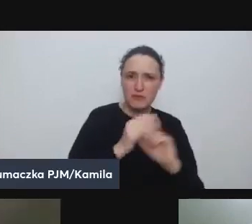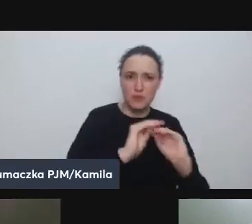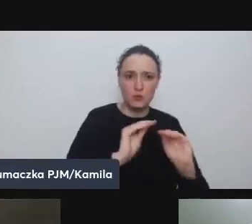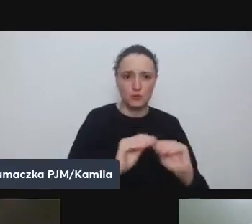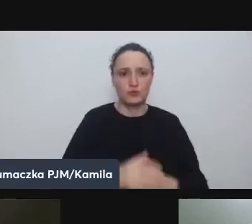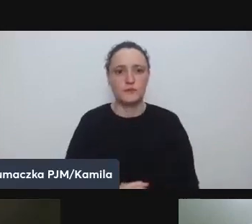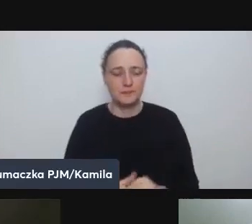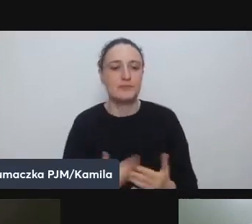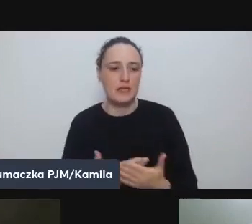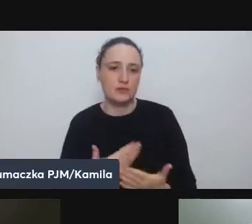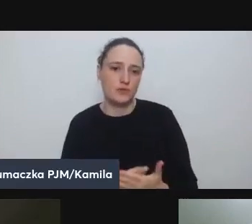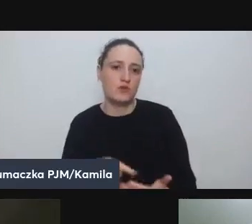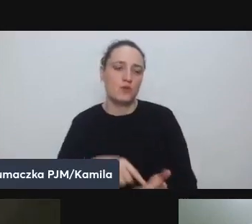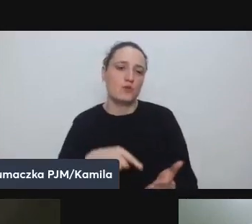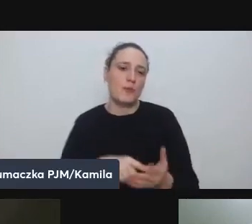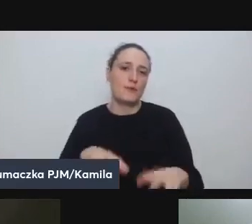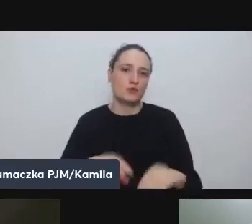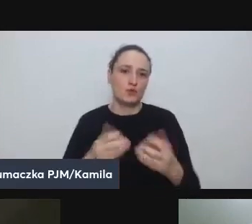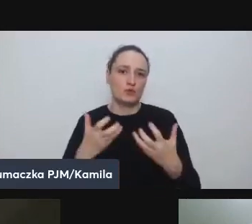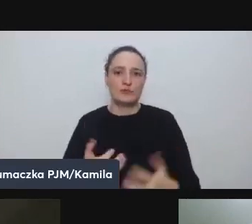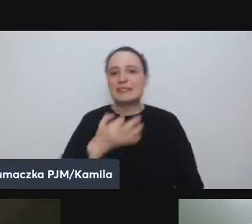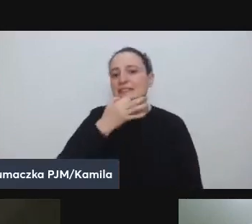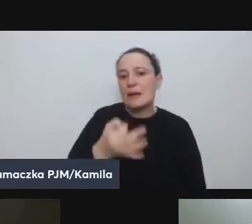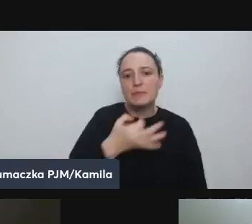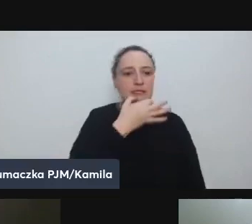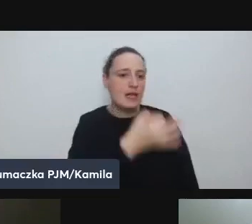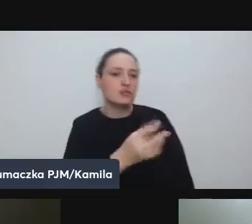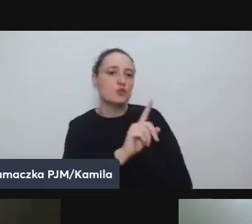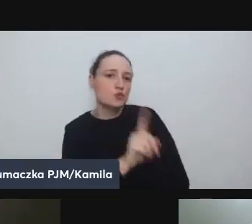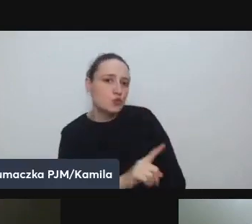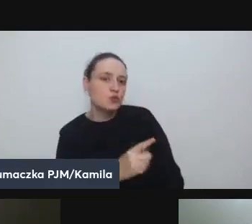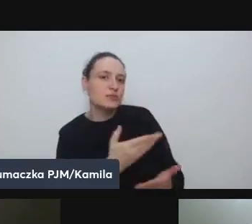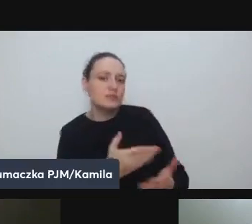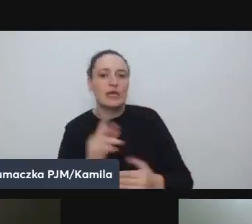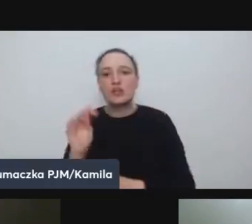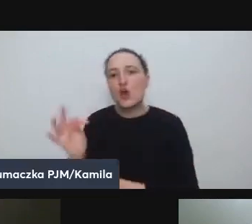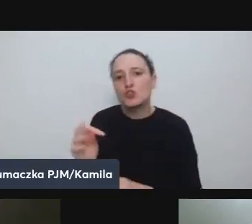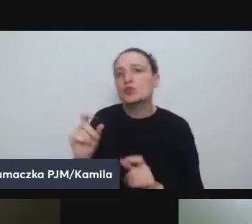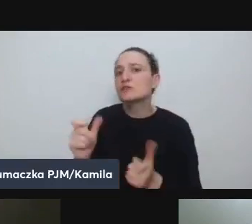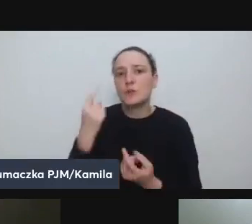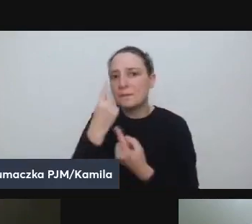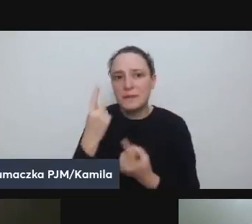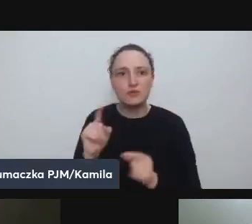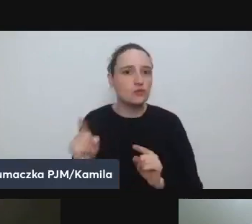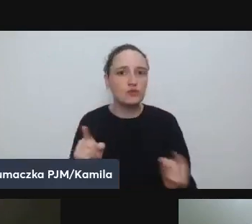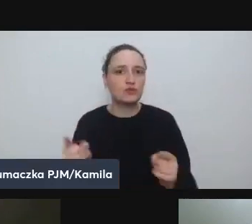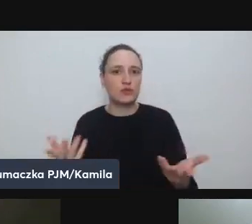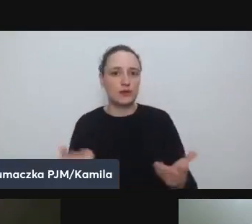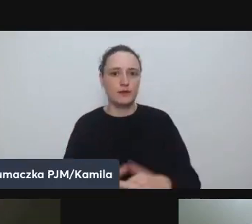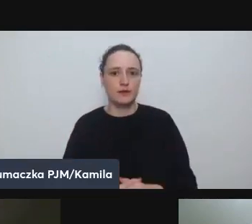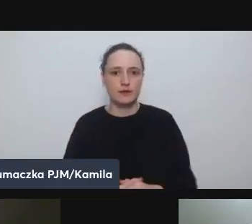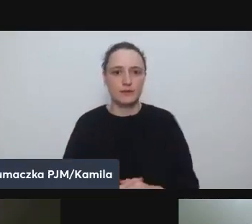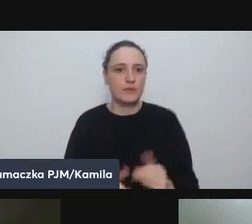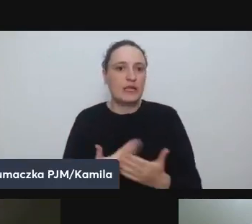zacząć. Chciałabym was zapytać, Zuza i Tosia, co na ten temat myślicie i